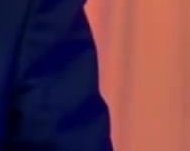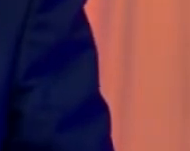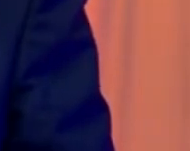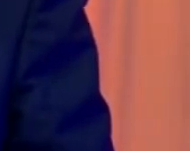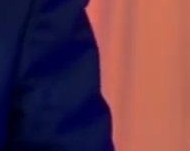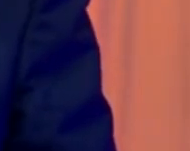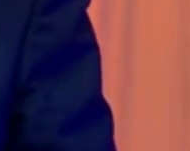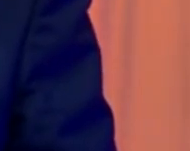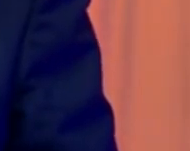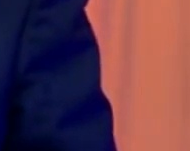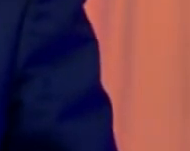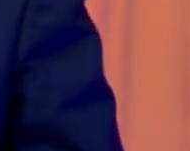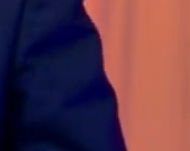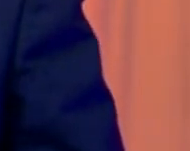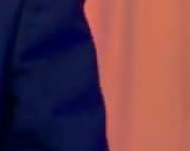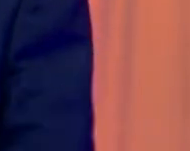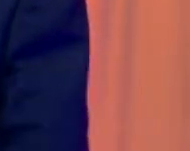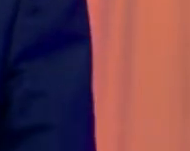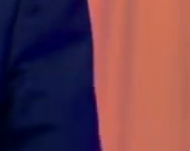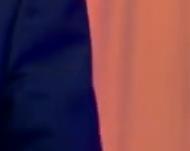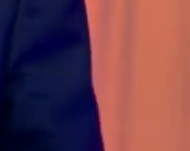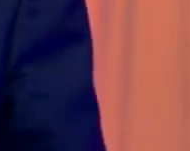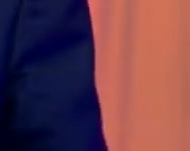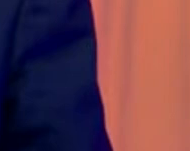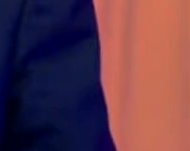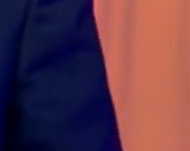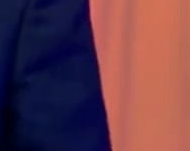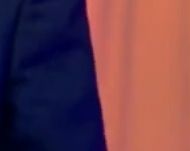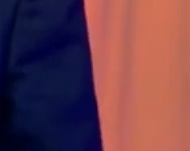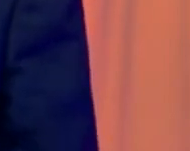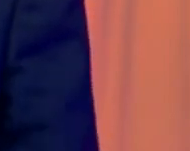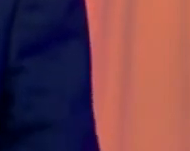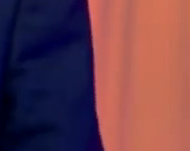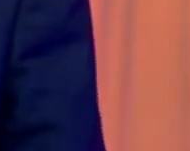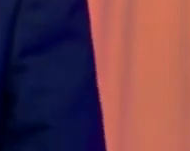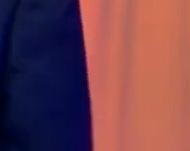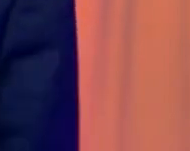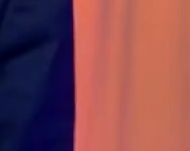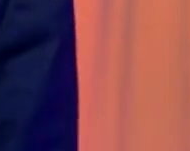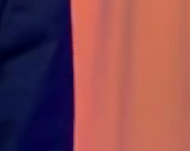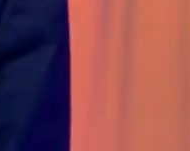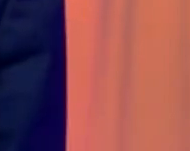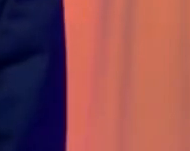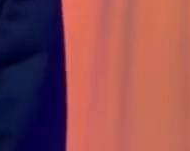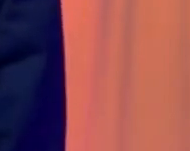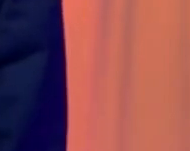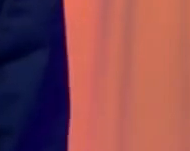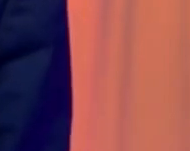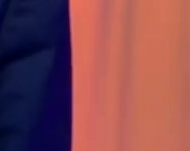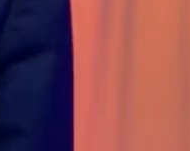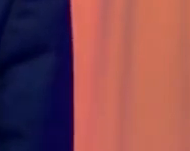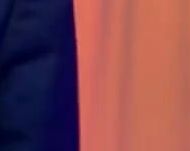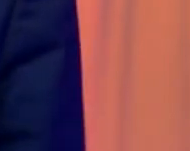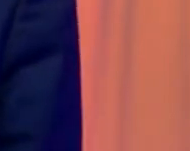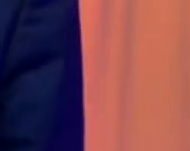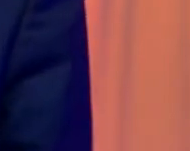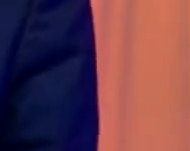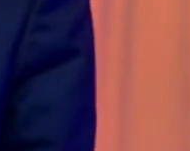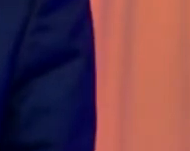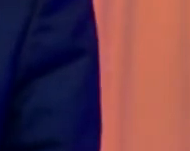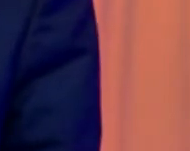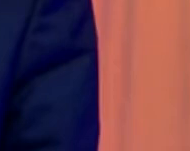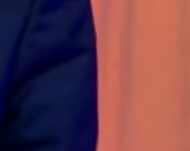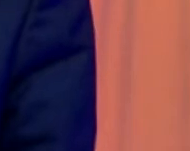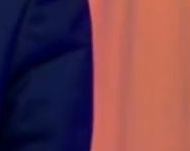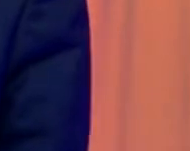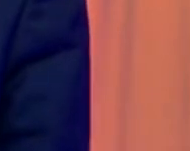katabu ya Mungu itamkalia. Asubuhi ya leo, siku ya leo ningependa kuambia kwamba unapomwamini Mungu kuna mambo ambayo Mungu anafanya